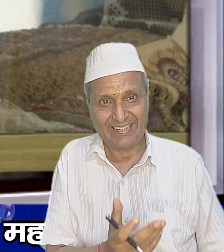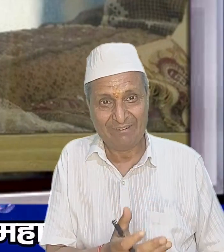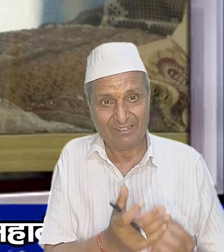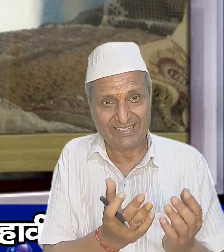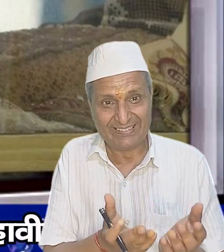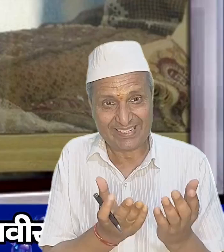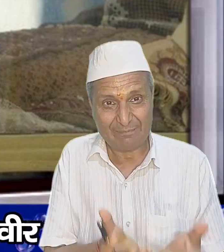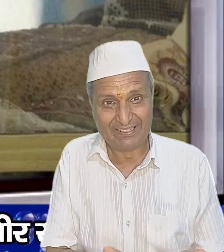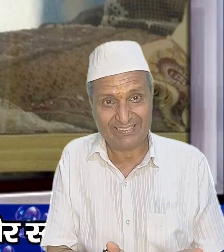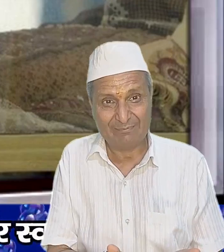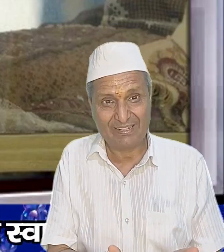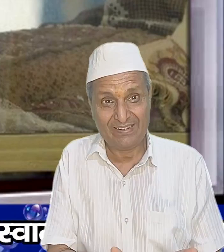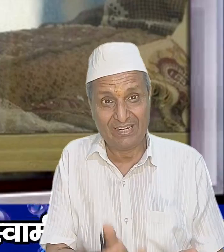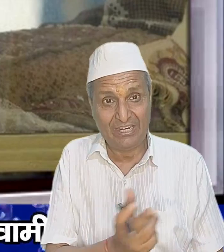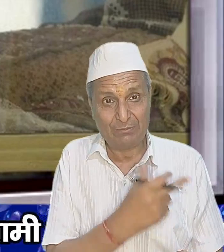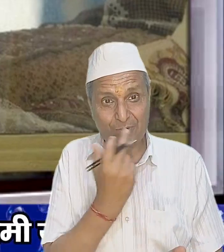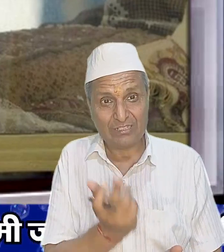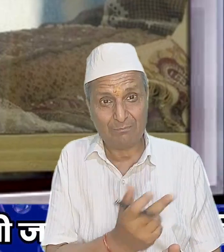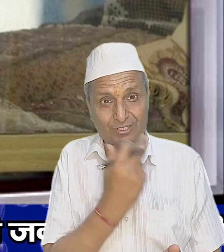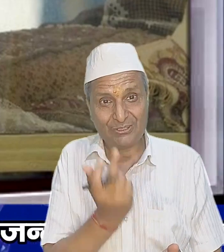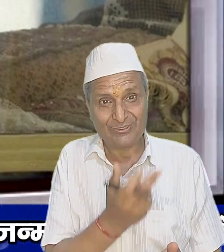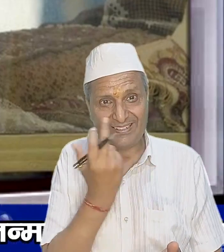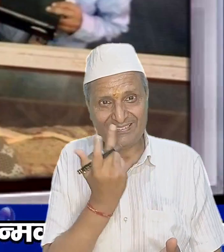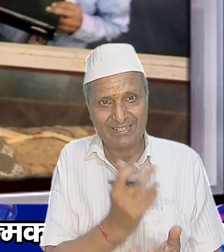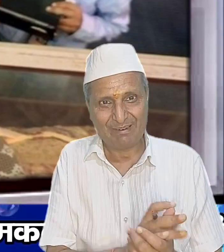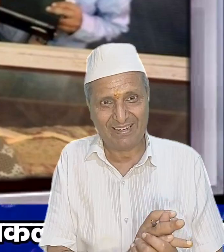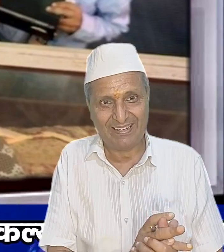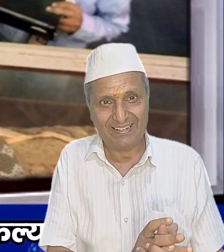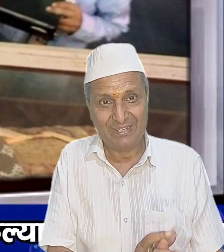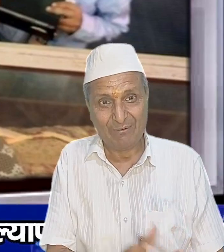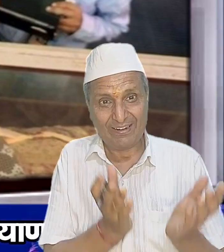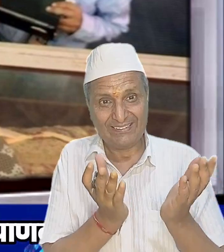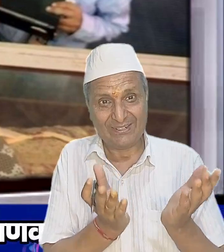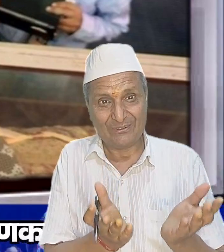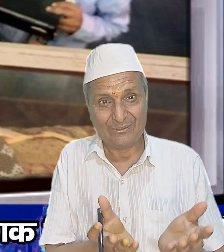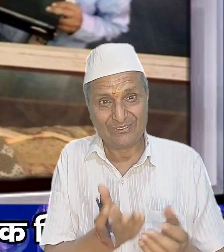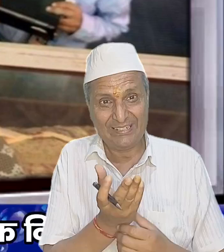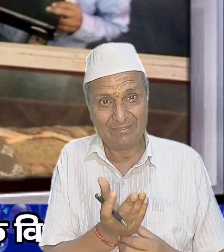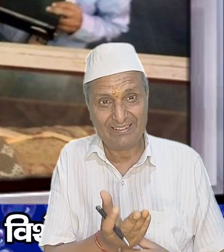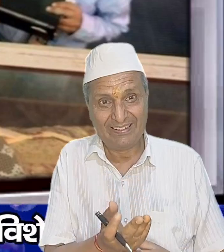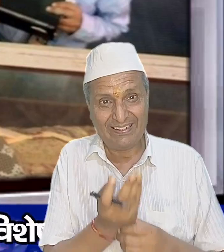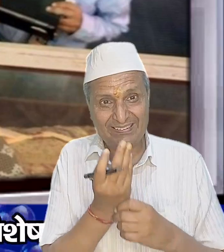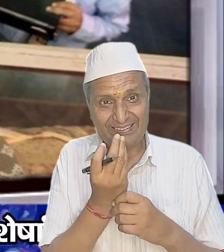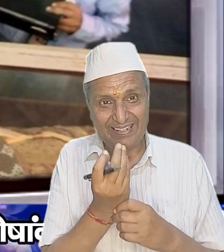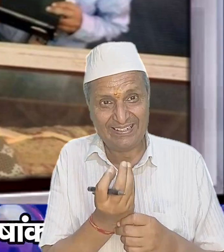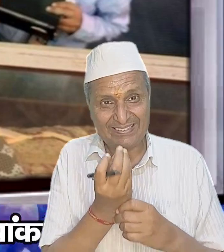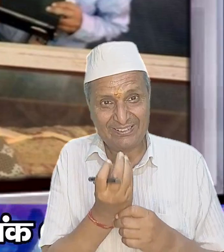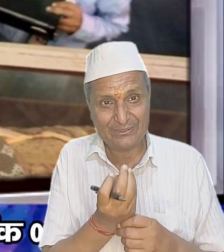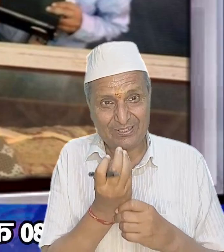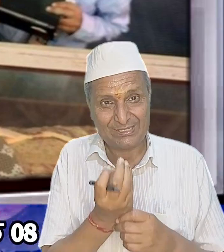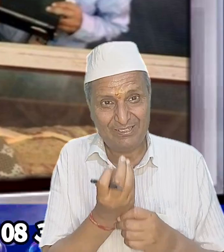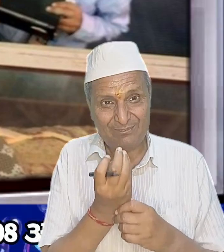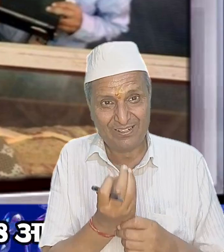चीन में भी उसने घुसने की कोशिश की, पर वहां तो एकदम एंट्री, नो एंट्री थी। जो विदेशी होता है वहां एंट्री नहीं मिलती, वह उसके बाहर